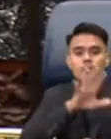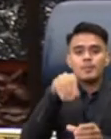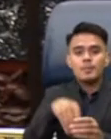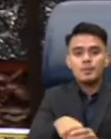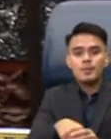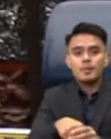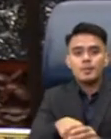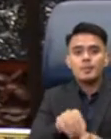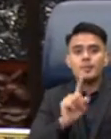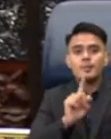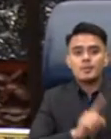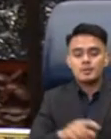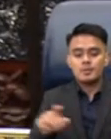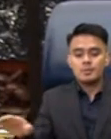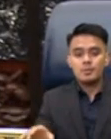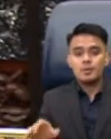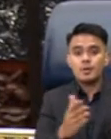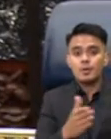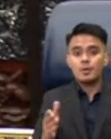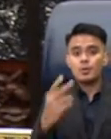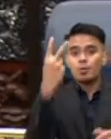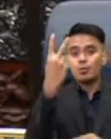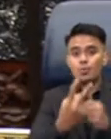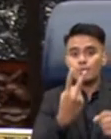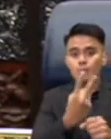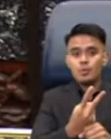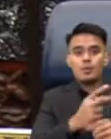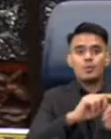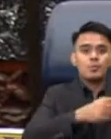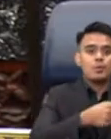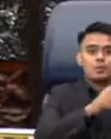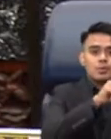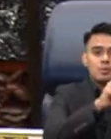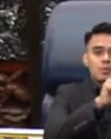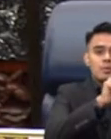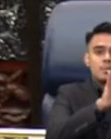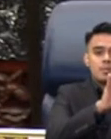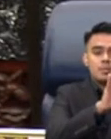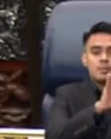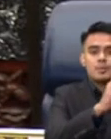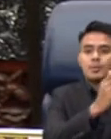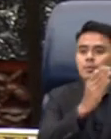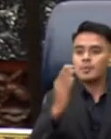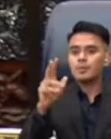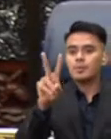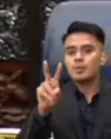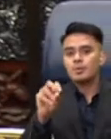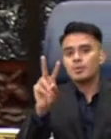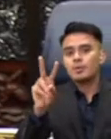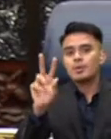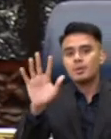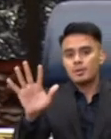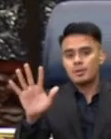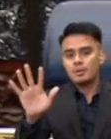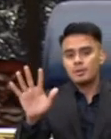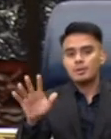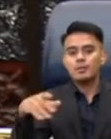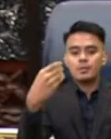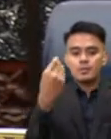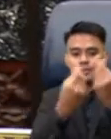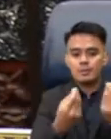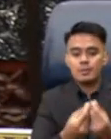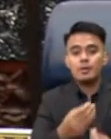tempoh pelaksanaan selama 2 tahun bermula 2024 hingga 2025 sebanyak